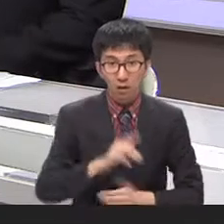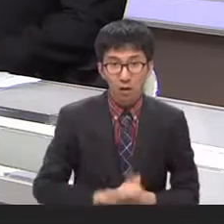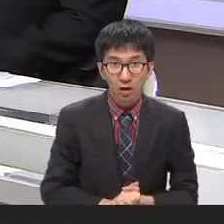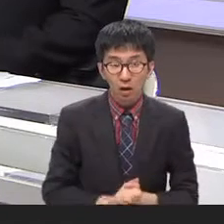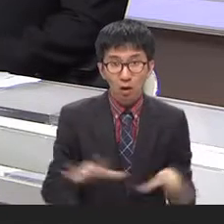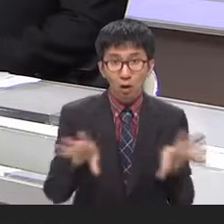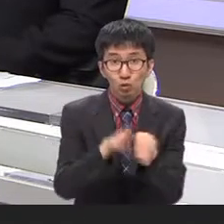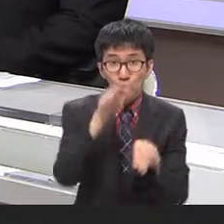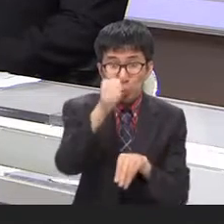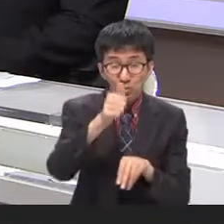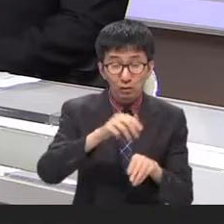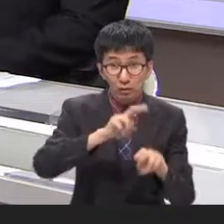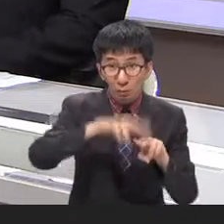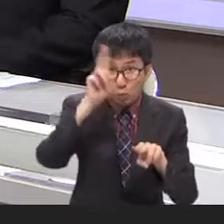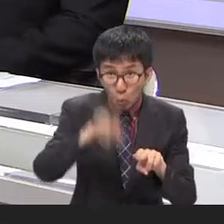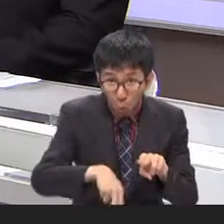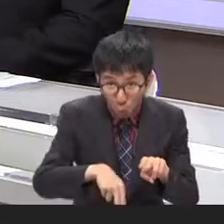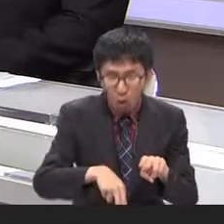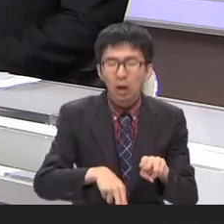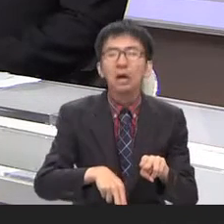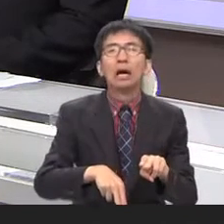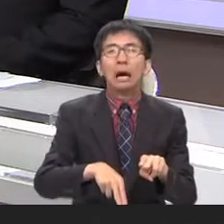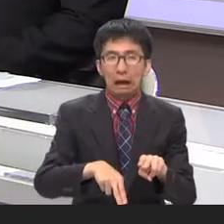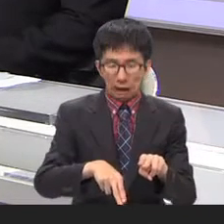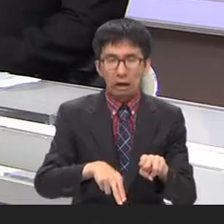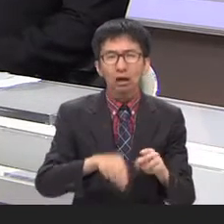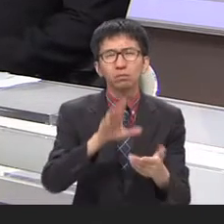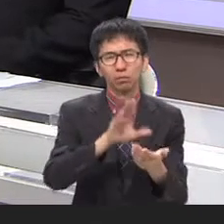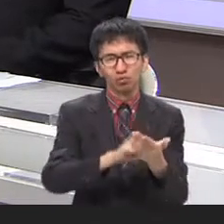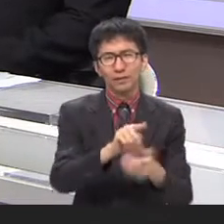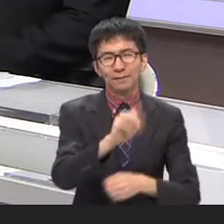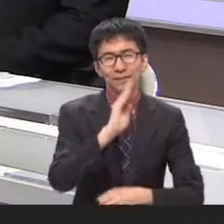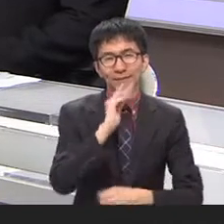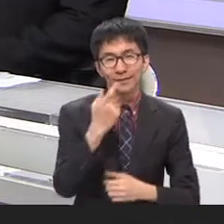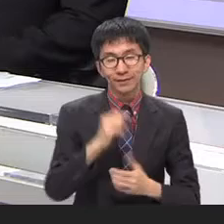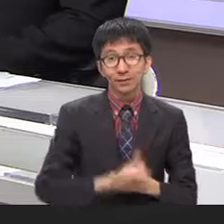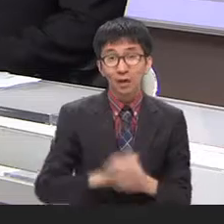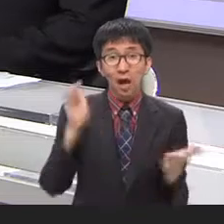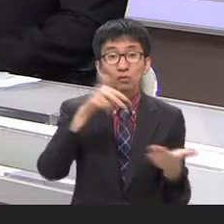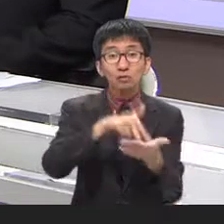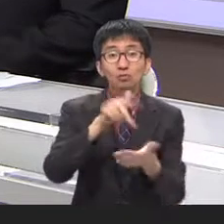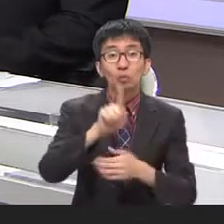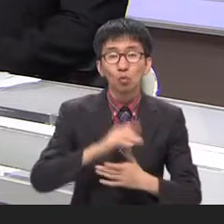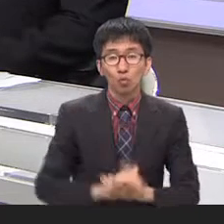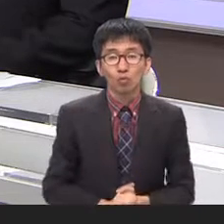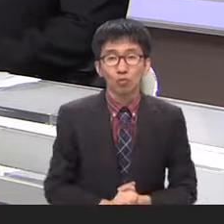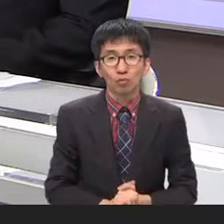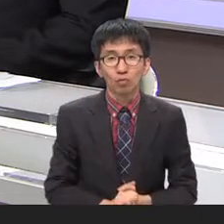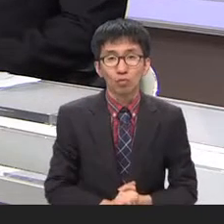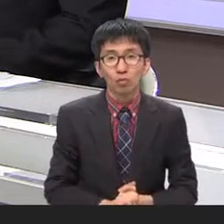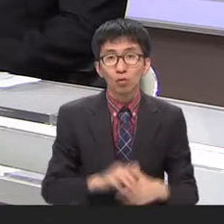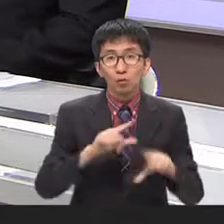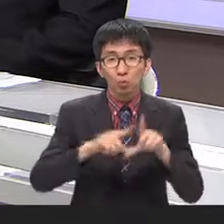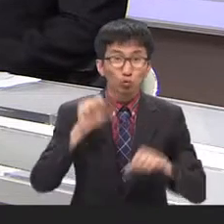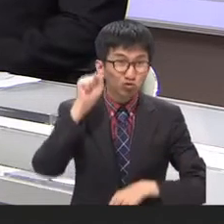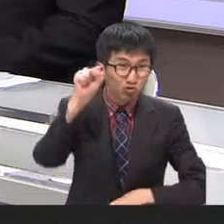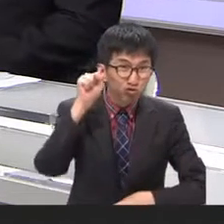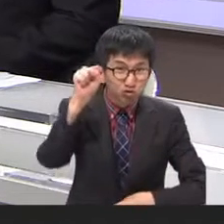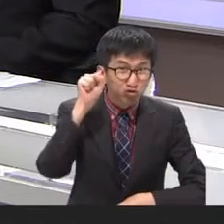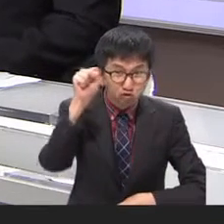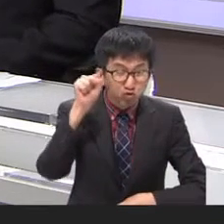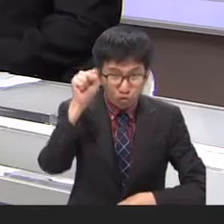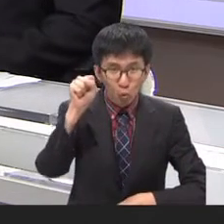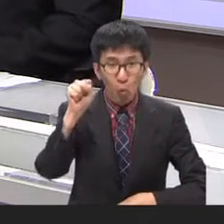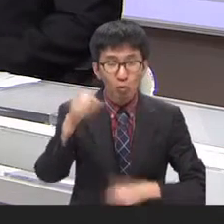청장 사퇴 가 모든 키를 쥐고 있어 보이는데 어떻게 1건이 학생들이 요 우리가 흔히 말하는 운동권 리 학생 일이